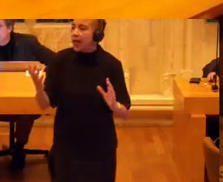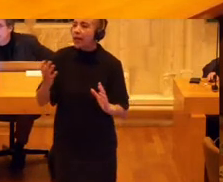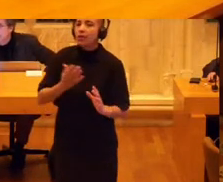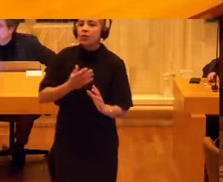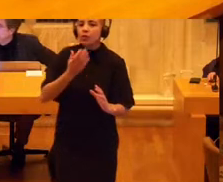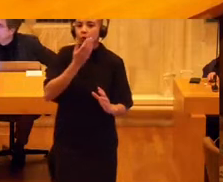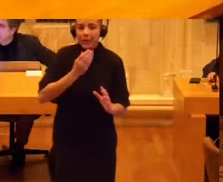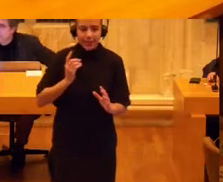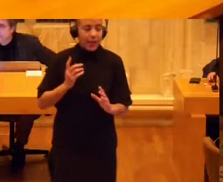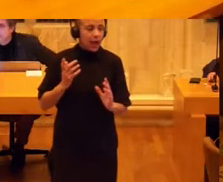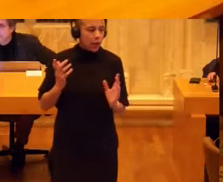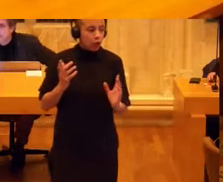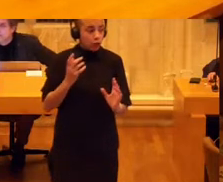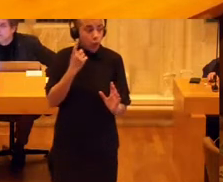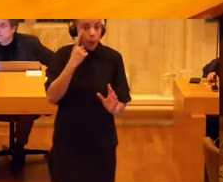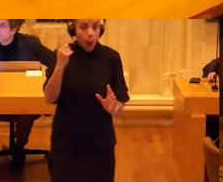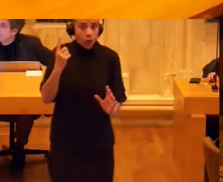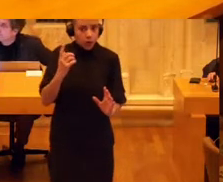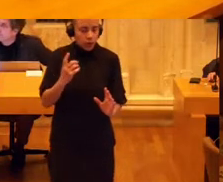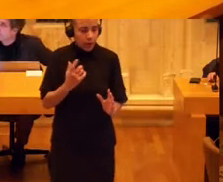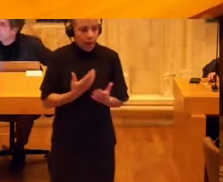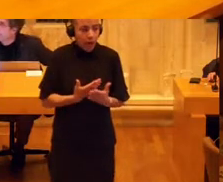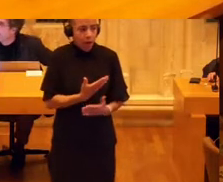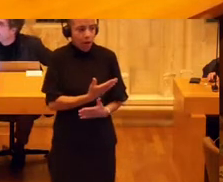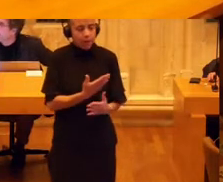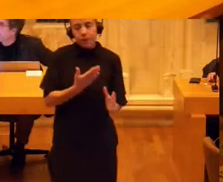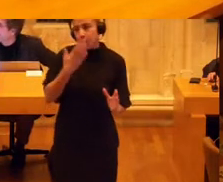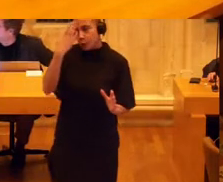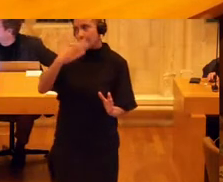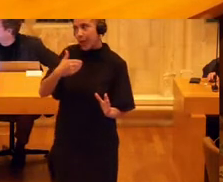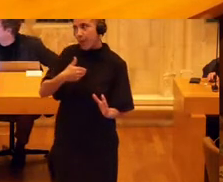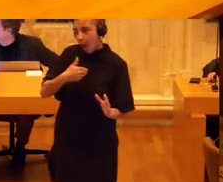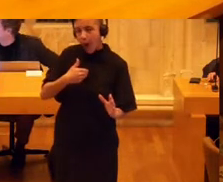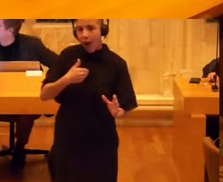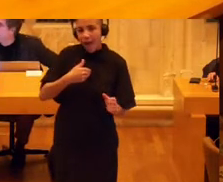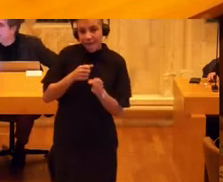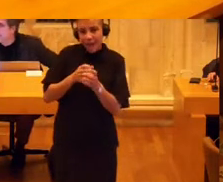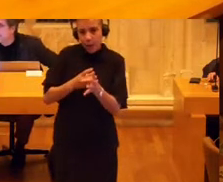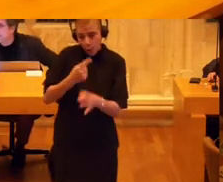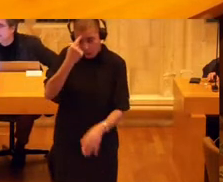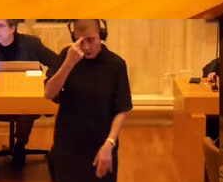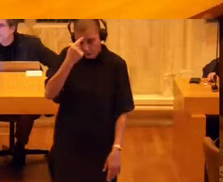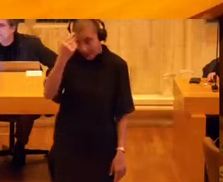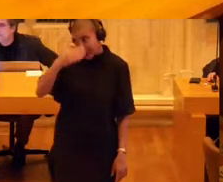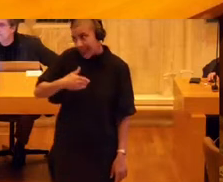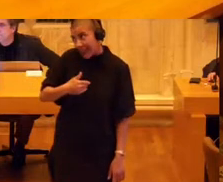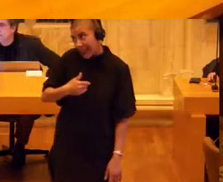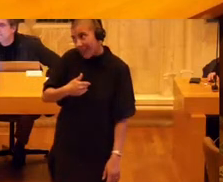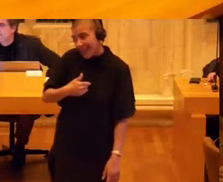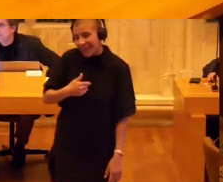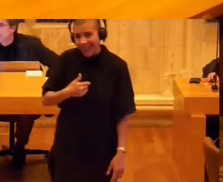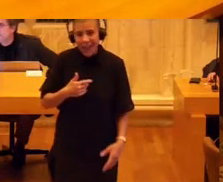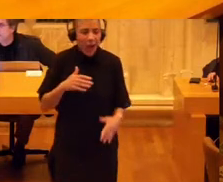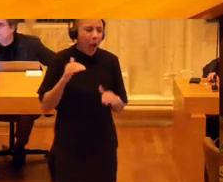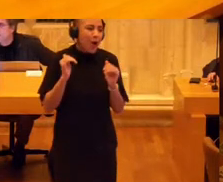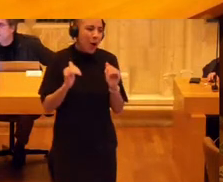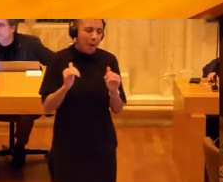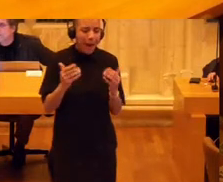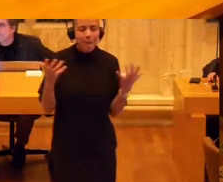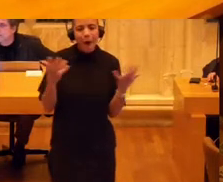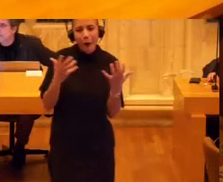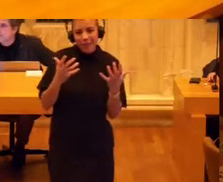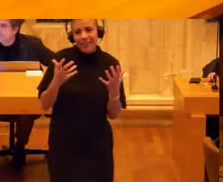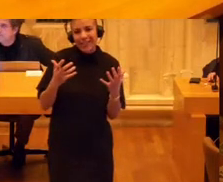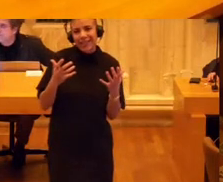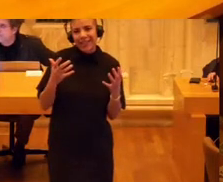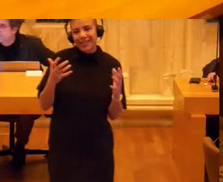pense que là, on est en train, alors, vous savez que je suis un peu monomaniaque du vélo, mais j'aimerais quand même faire un petit zoom sur les piétons, puisque là, on est en train